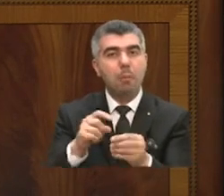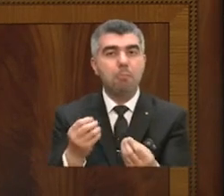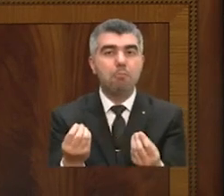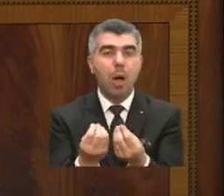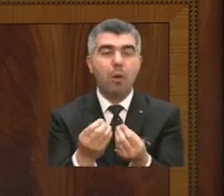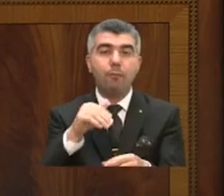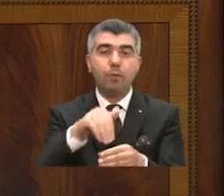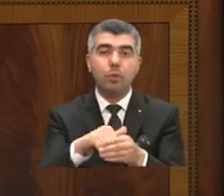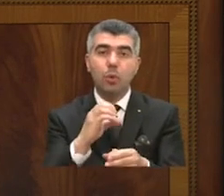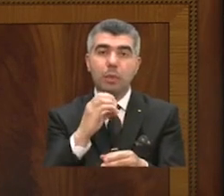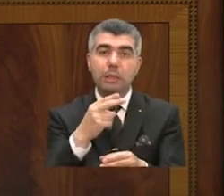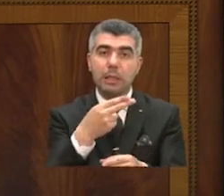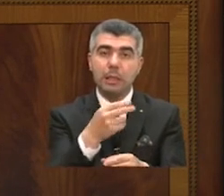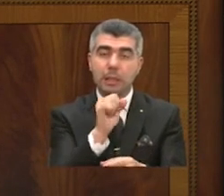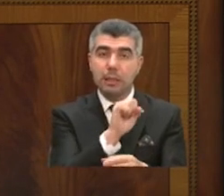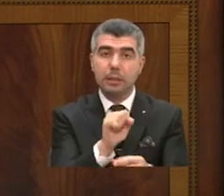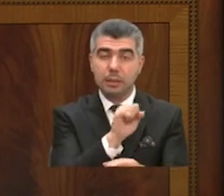إحداث